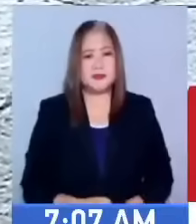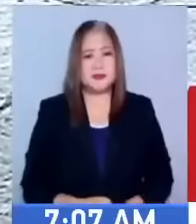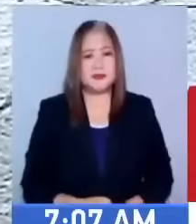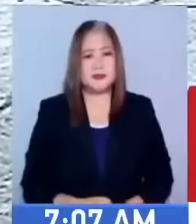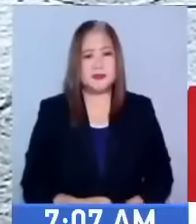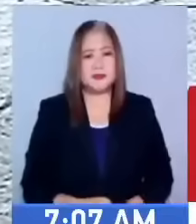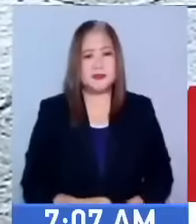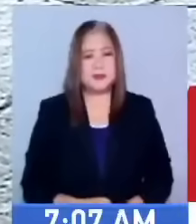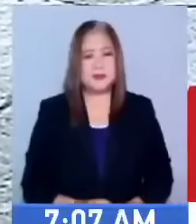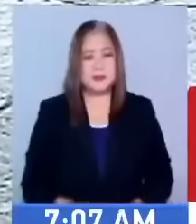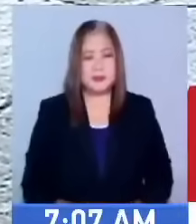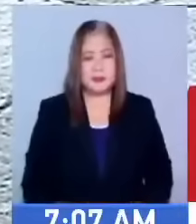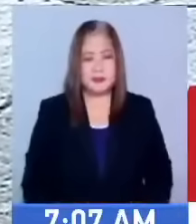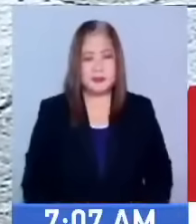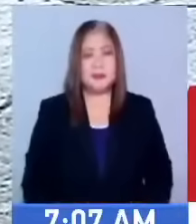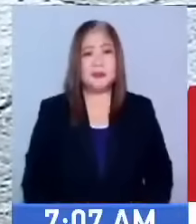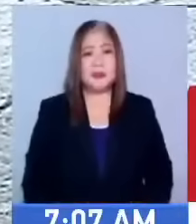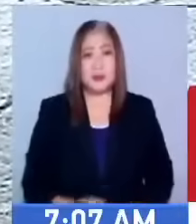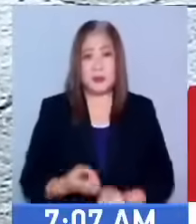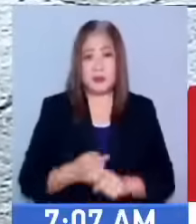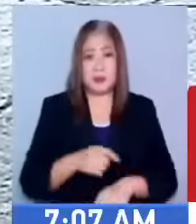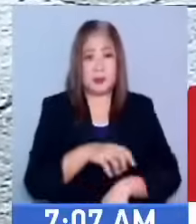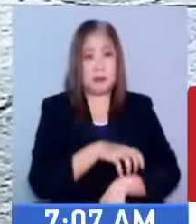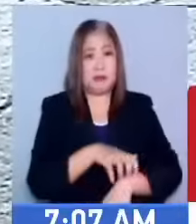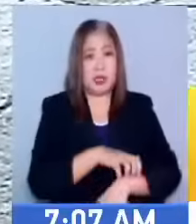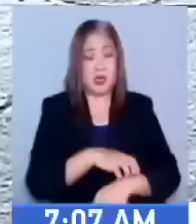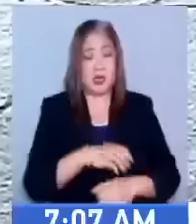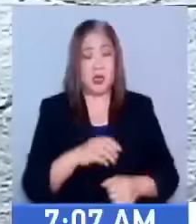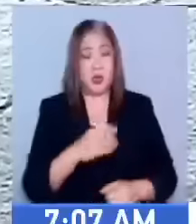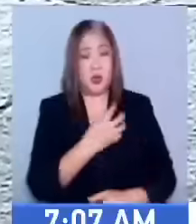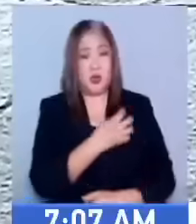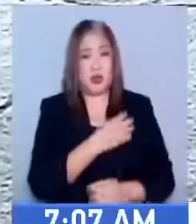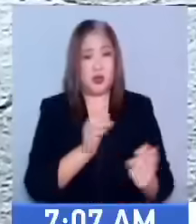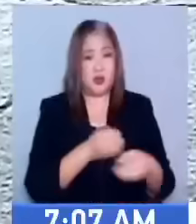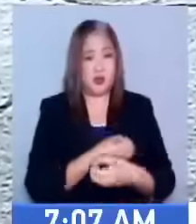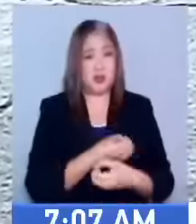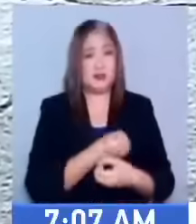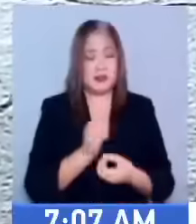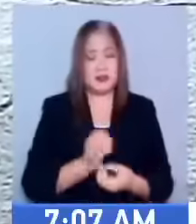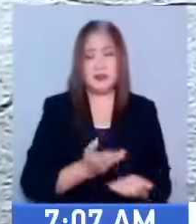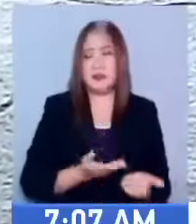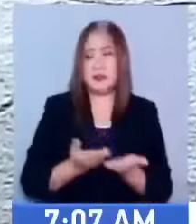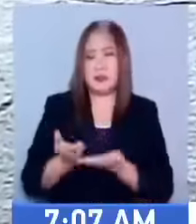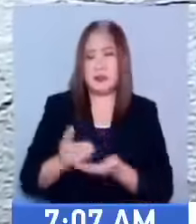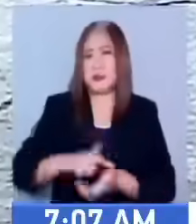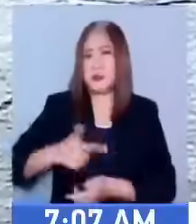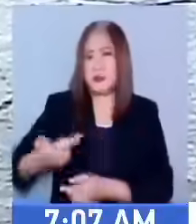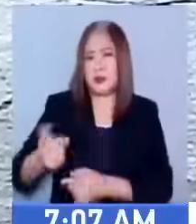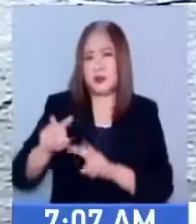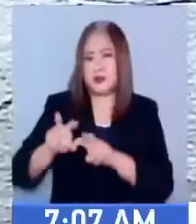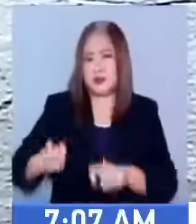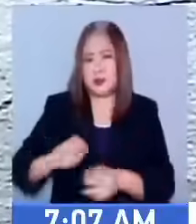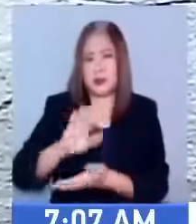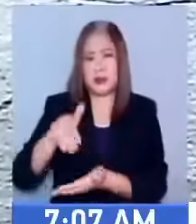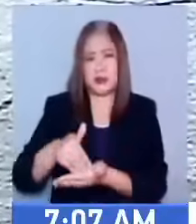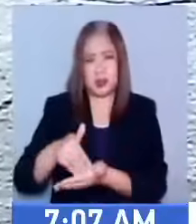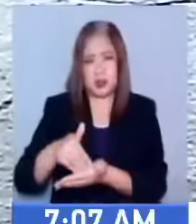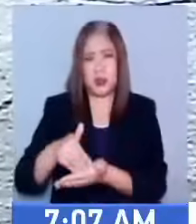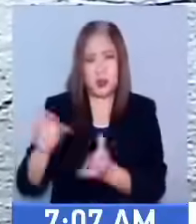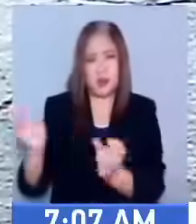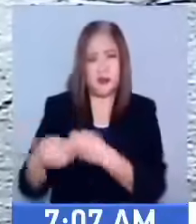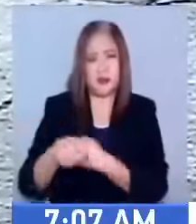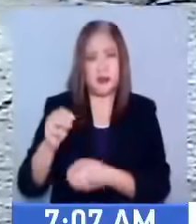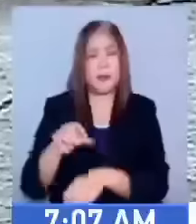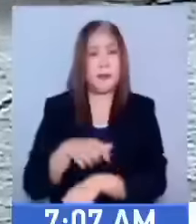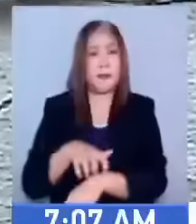Higyan mula sa Makati Police Substation 3 ay na-turn over na raw yung investigation dito sa Central Headquarters ng Makati PNP. Ito ang unang